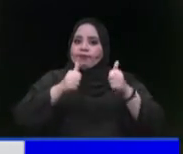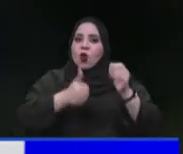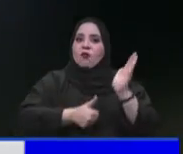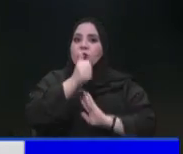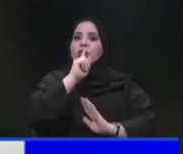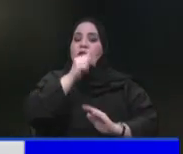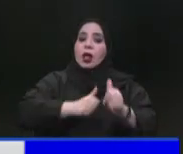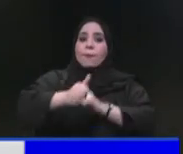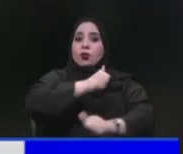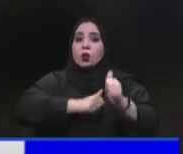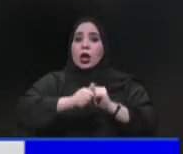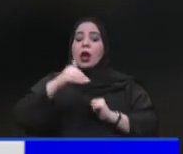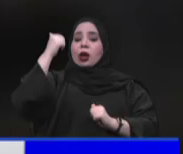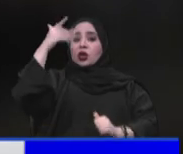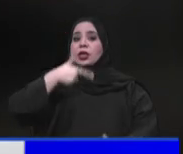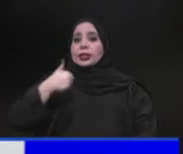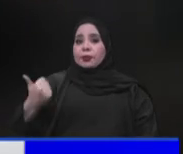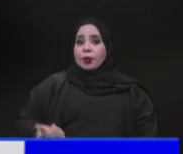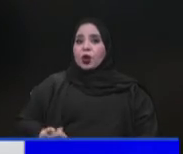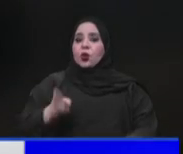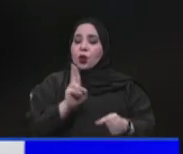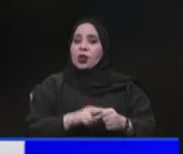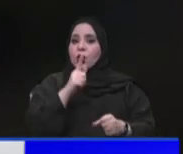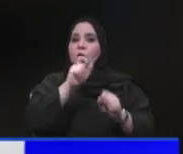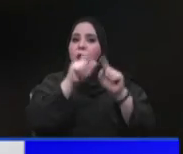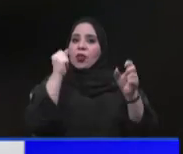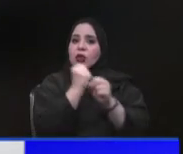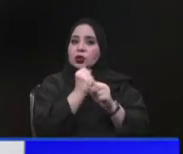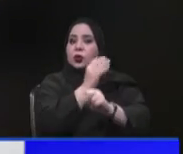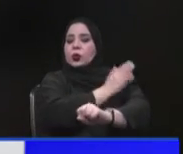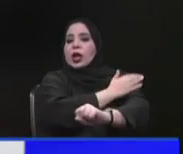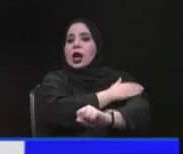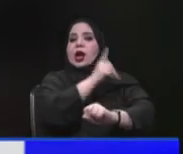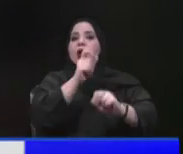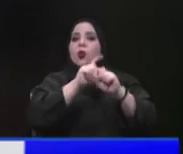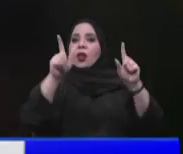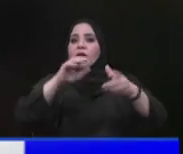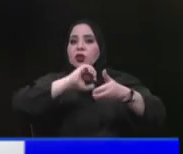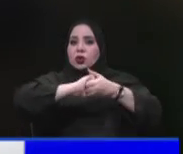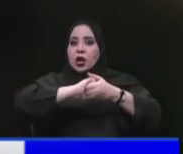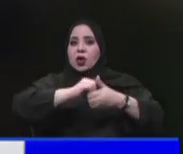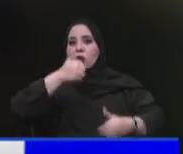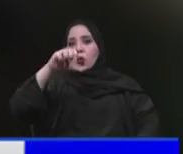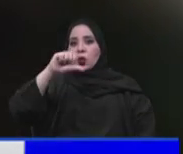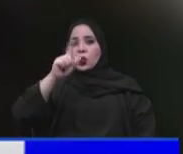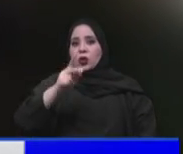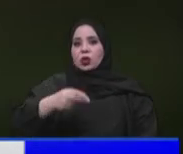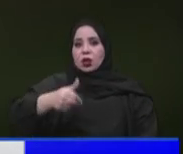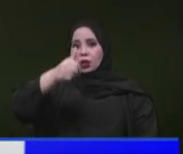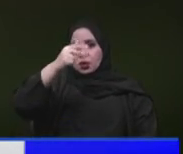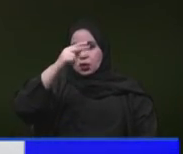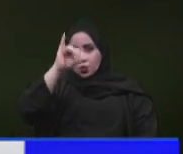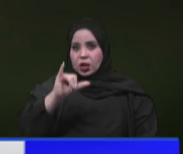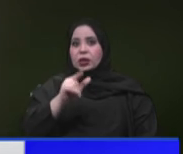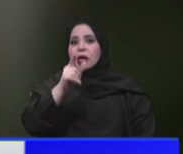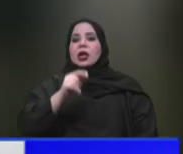البطولات الخارجية باسم المملكة، ونشيد بالجهود البارزة التي بذلها اتحاد الأوروغواي في تنظيم السباقات، ونبارك لجميع